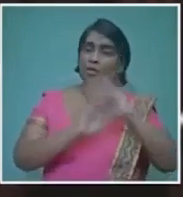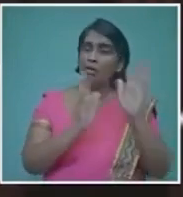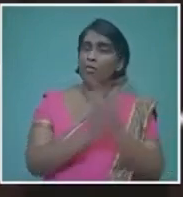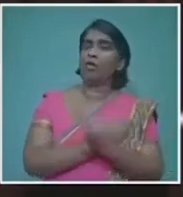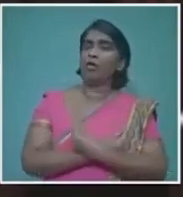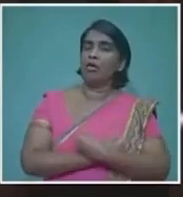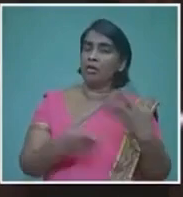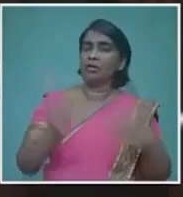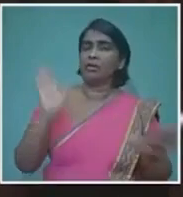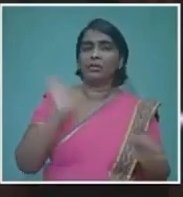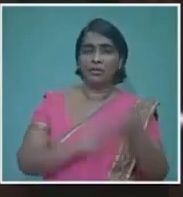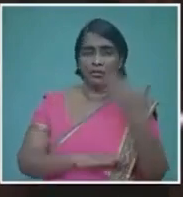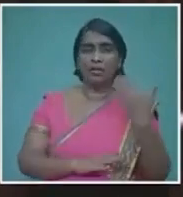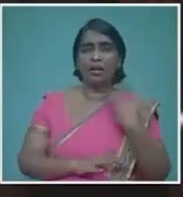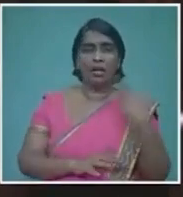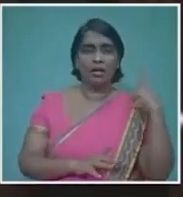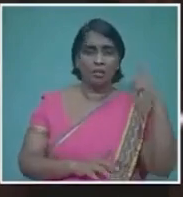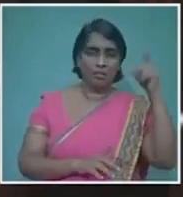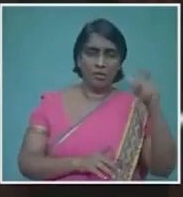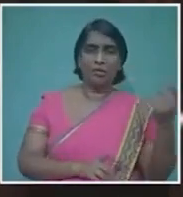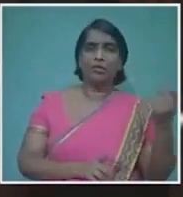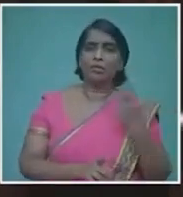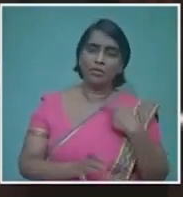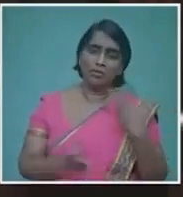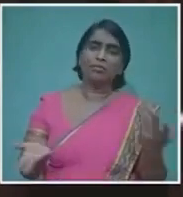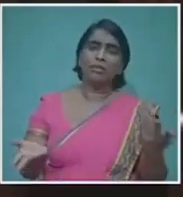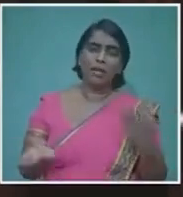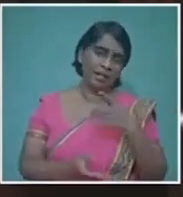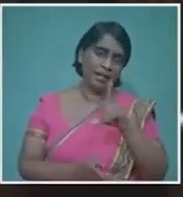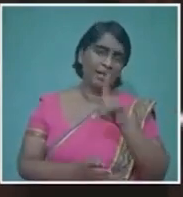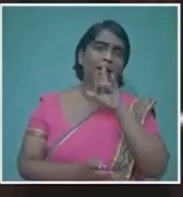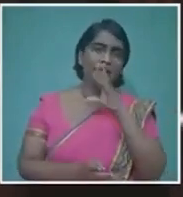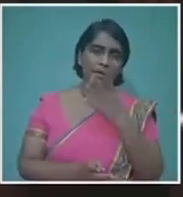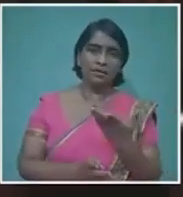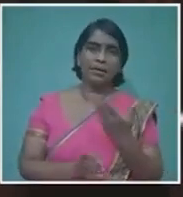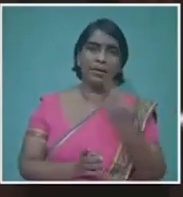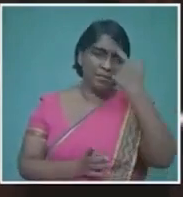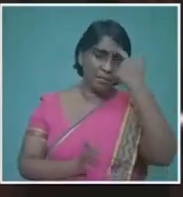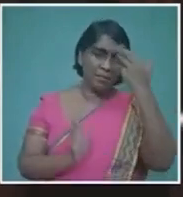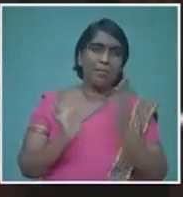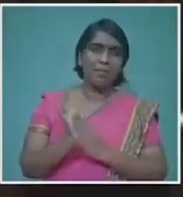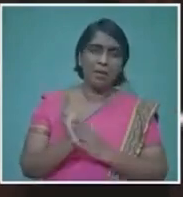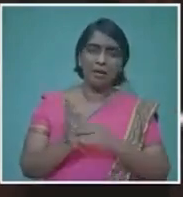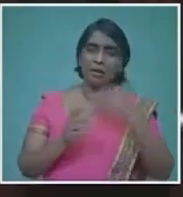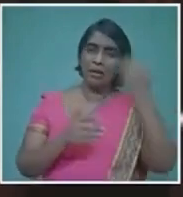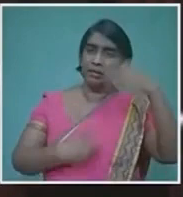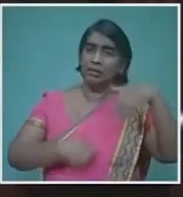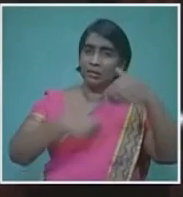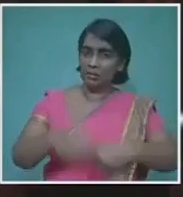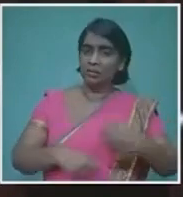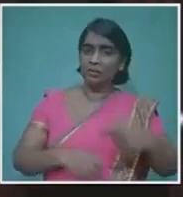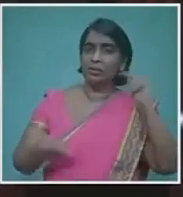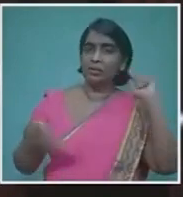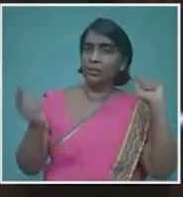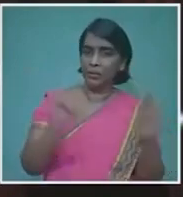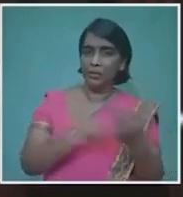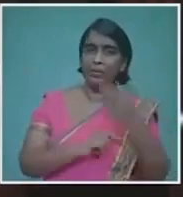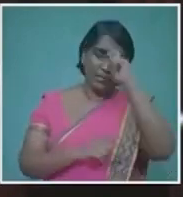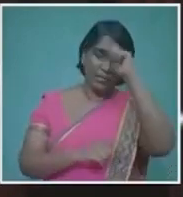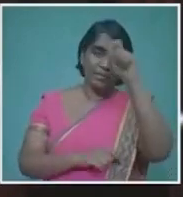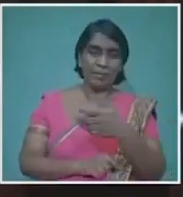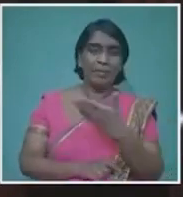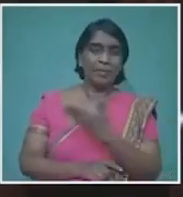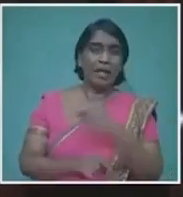කරලා තමයි ගිහිල්ලා තියෙන්නේ. මට මේ හමුදාවේ නිලධාරියෙක් කිව්ව බලන්න කොච්චර ලැජ්ජද මේ මාතලේ අර මිනි වලවල් කේස් එක ආපු ගමන් රට පැනලා දාලා ගියපු